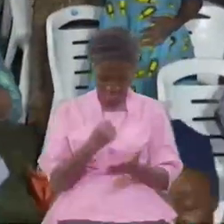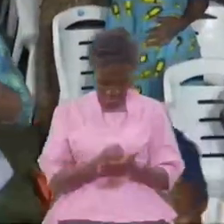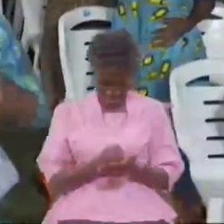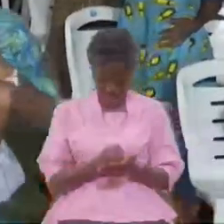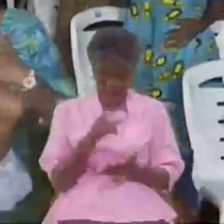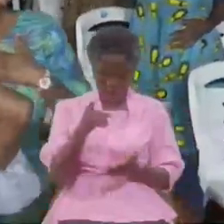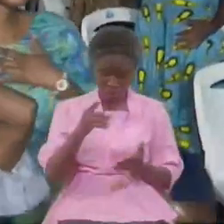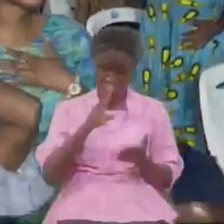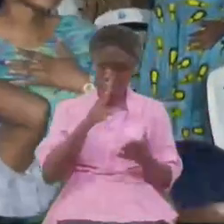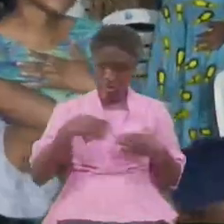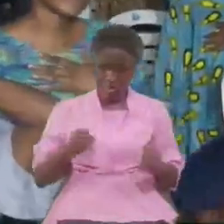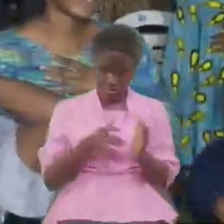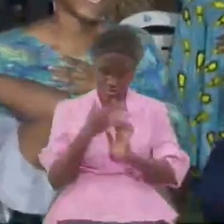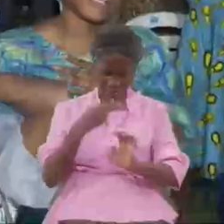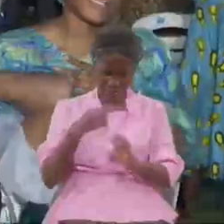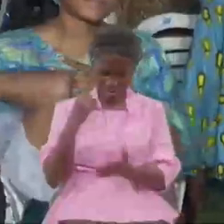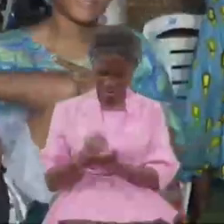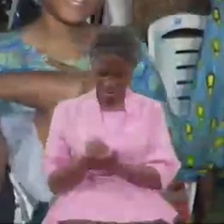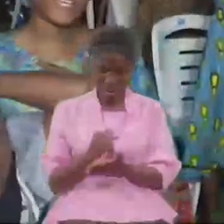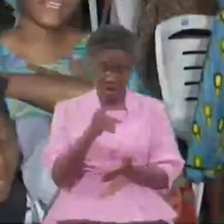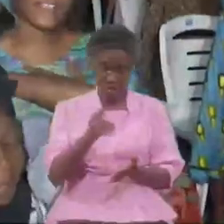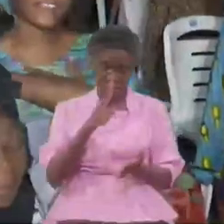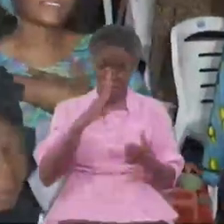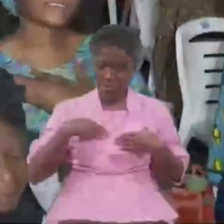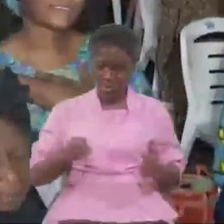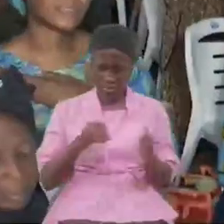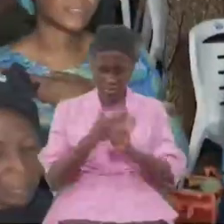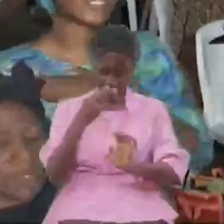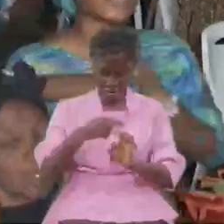Soyez guéris. Soyez guéris.